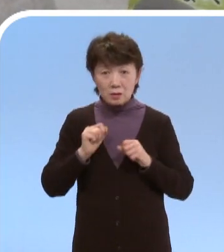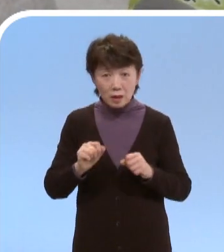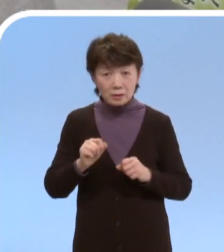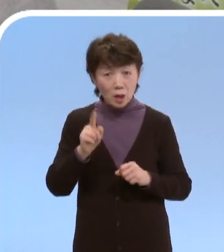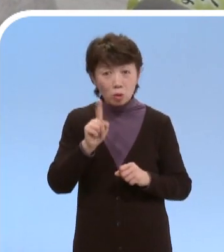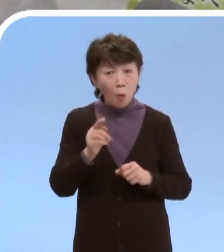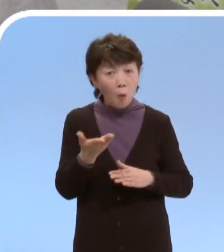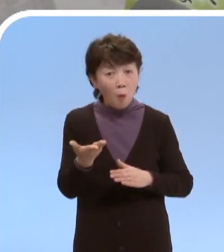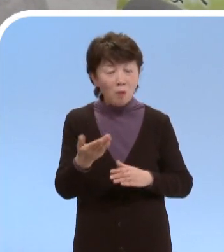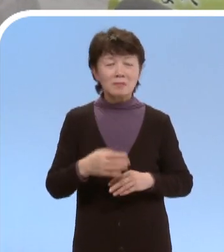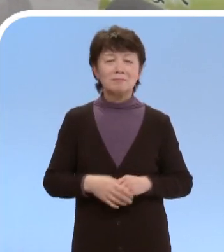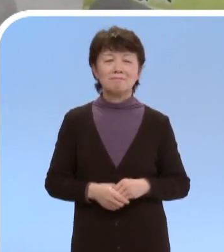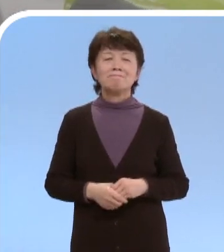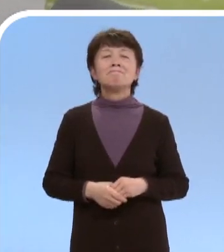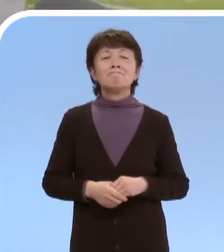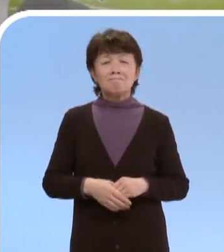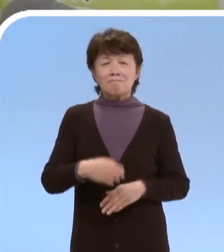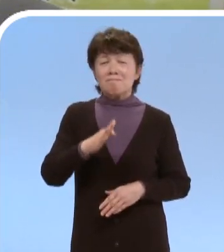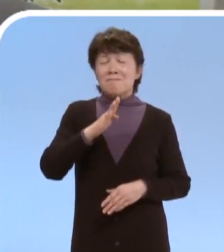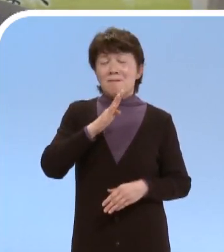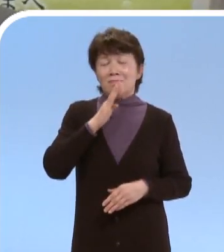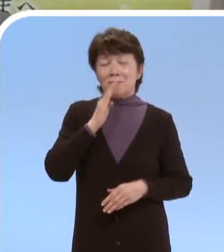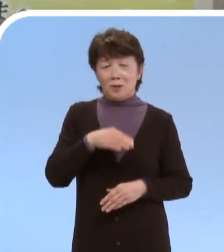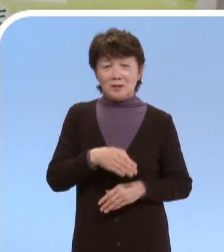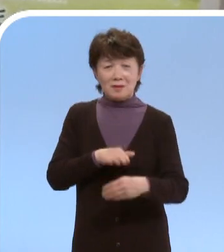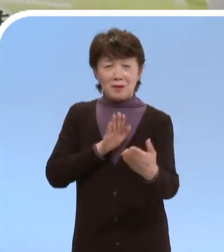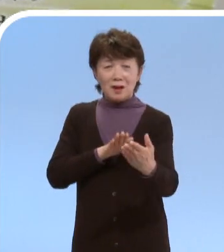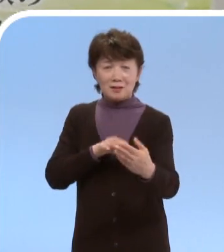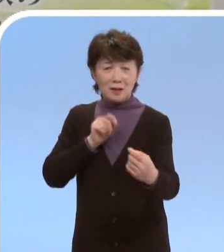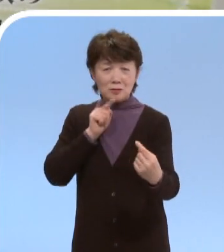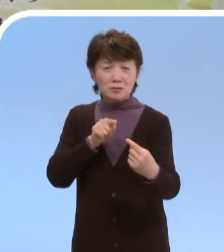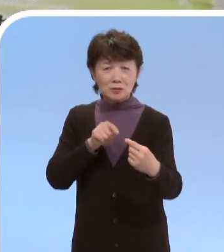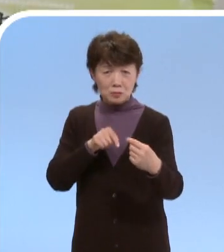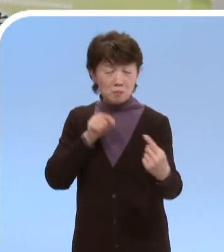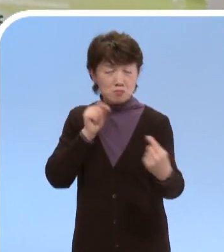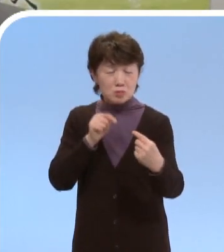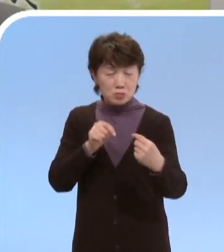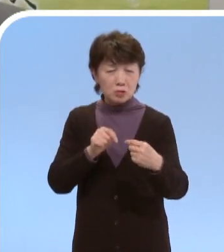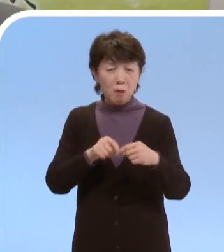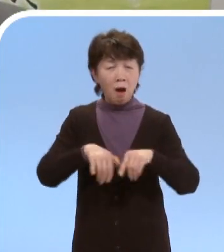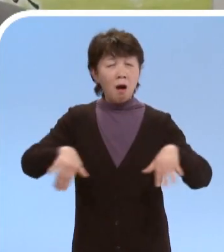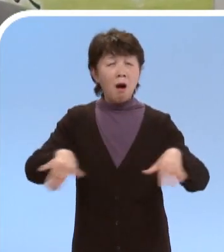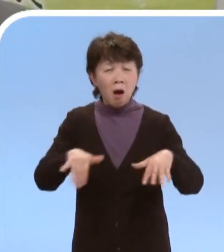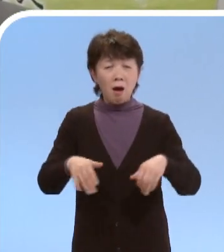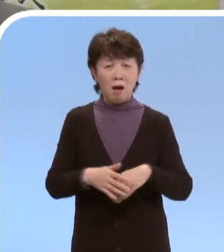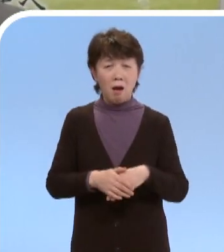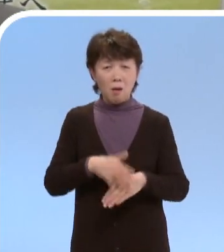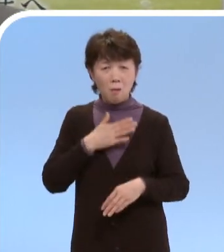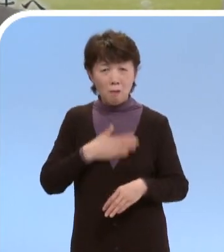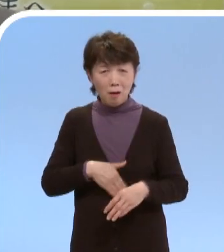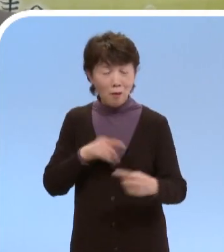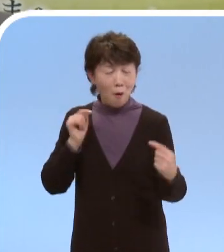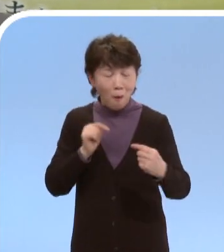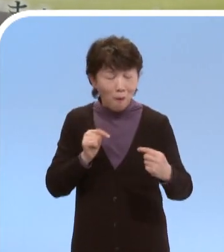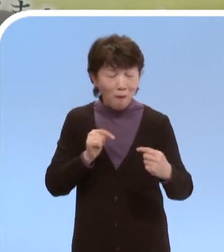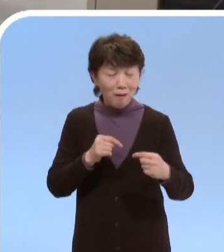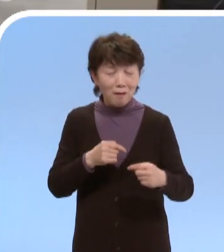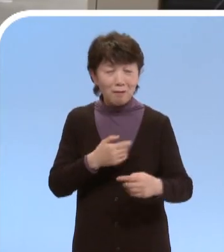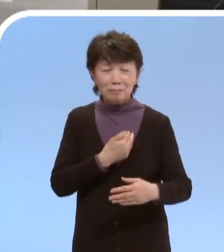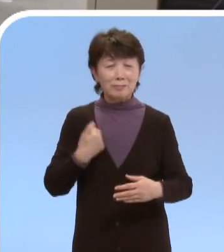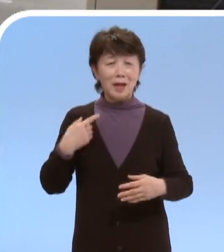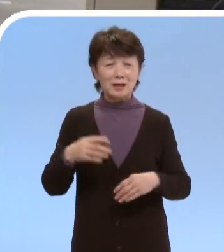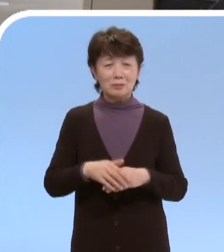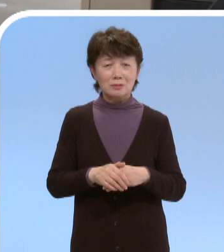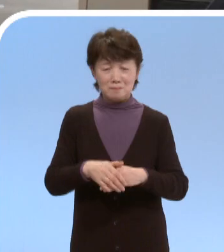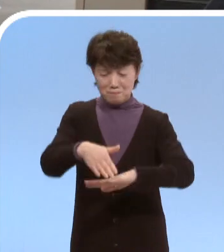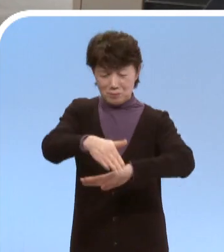か？ 伝わるのも分かるのも早いです。筆談でこうね、窓口で来